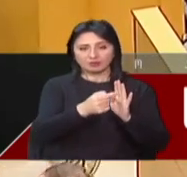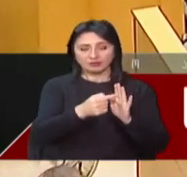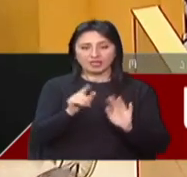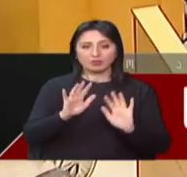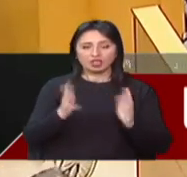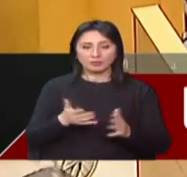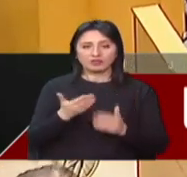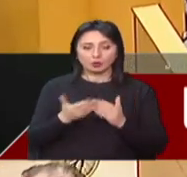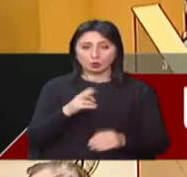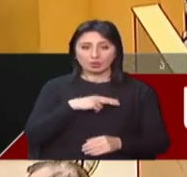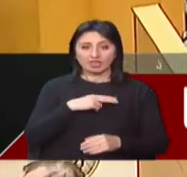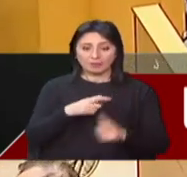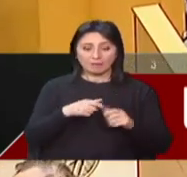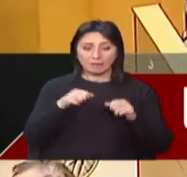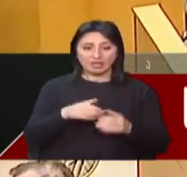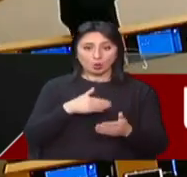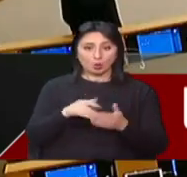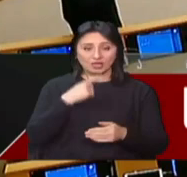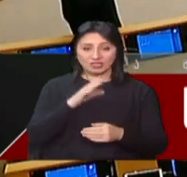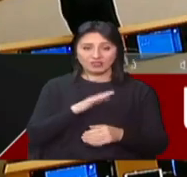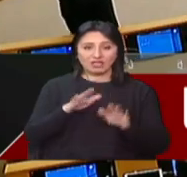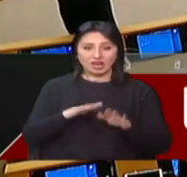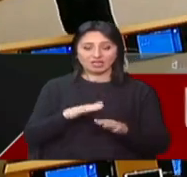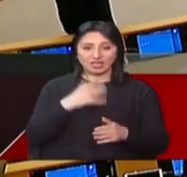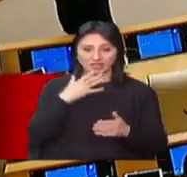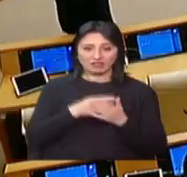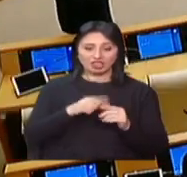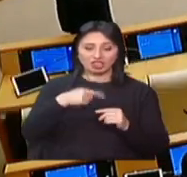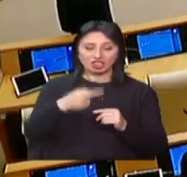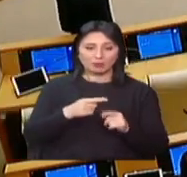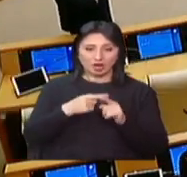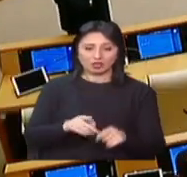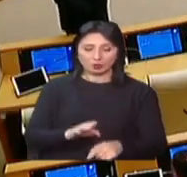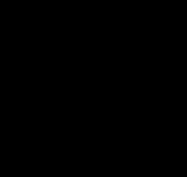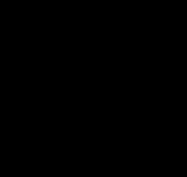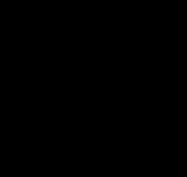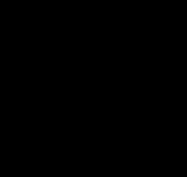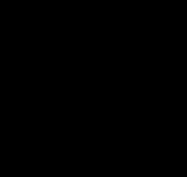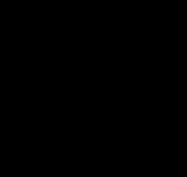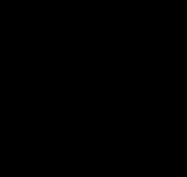იმ შემთხვევაში, თუ ის დეპუტატის მანდატზე უარს არ იტყვის და ადგილს თავის შემდგომს არ დაუთმობს.